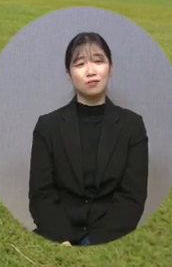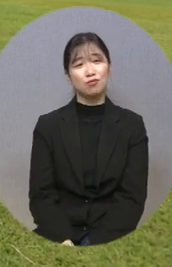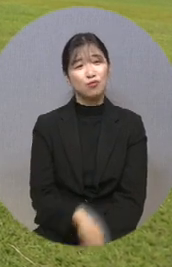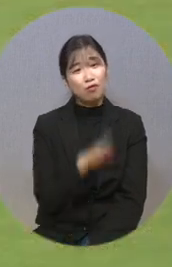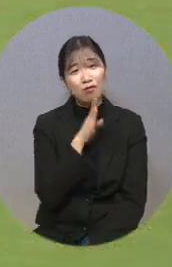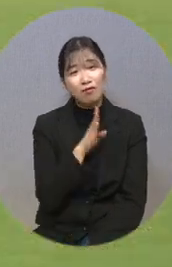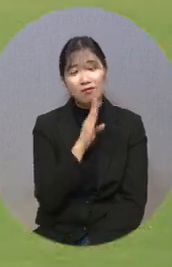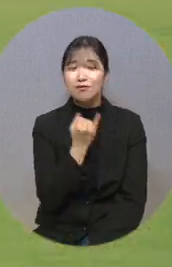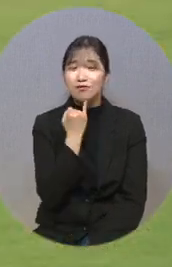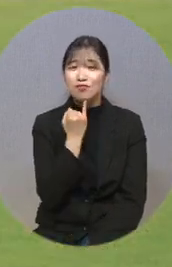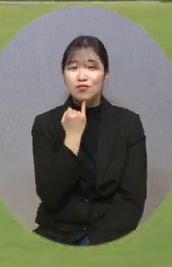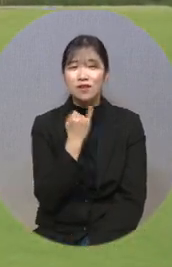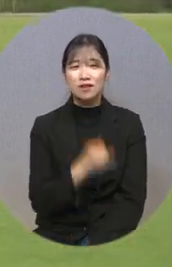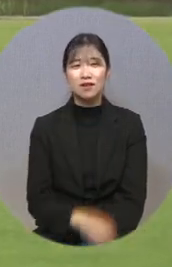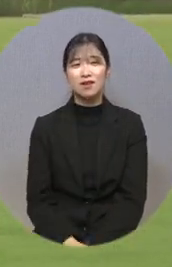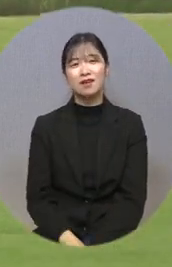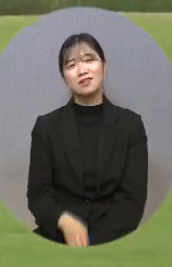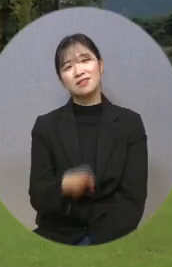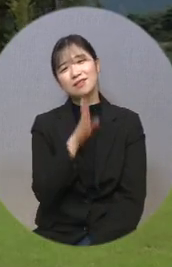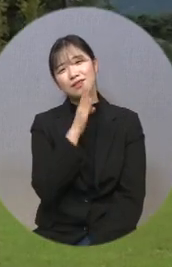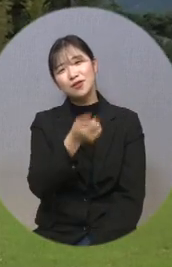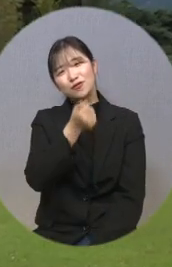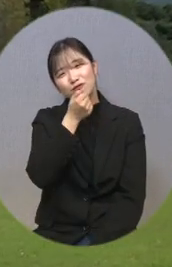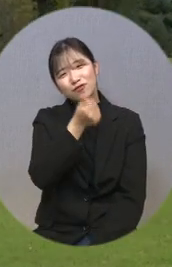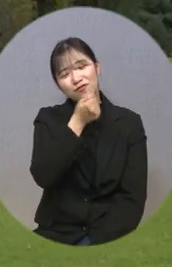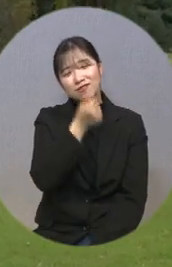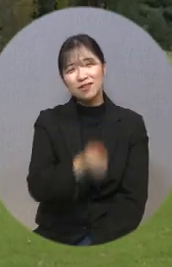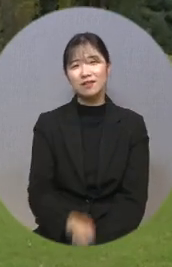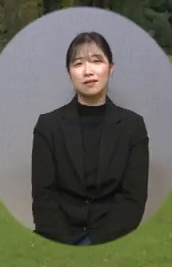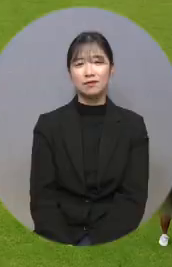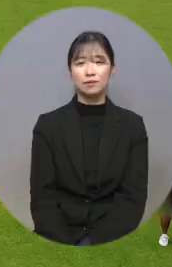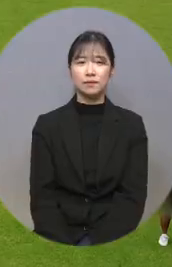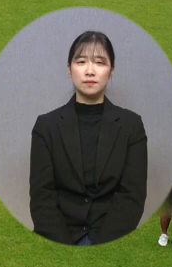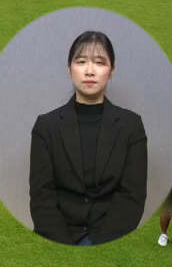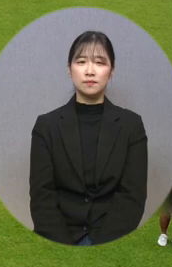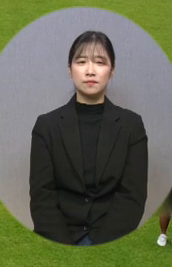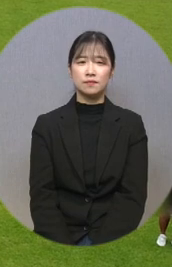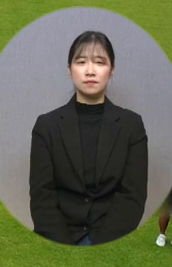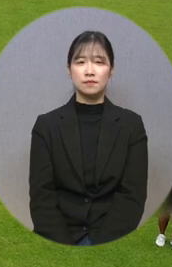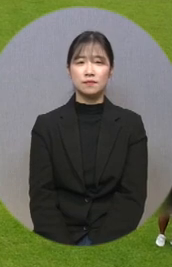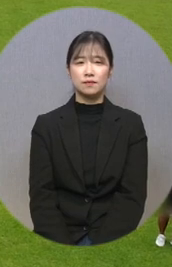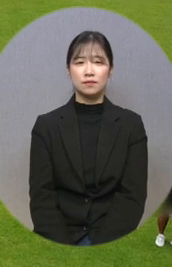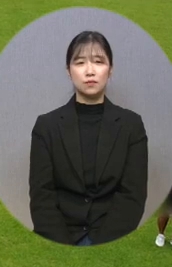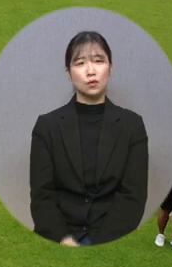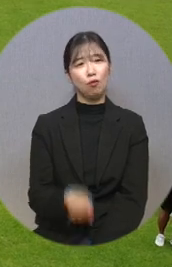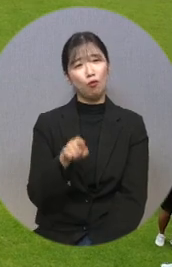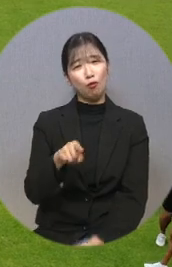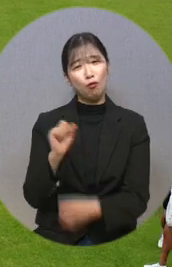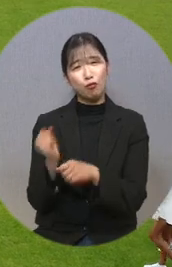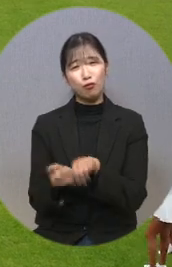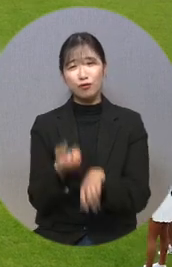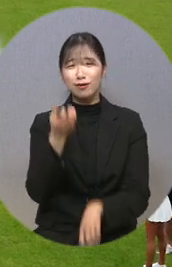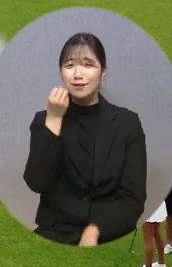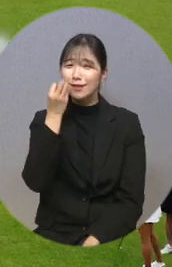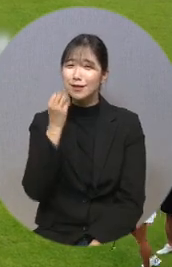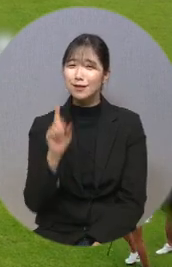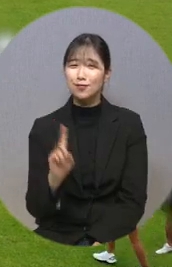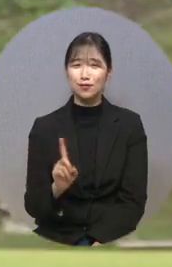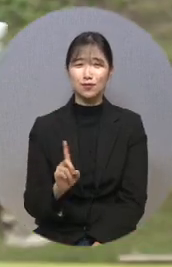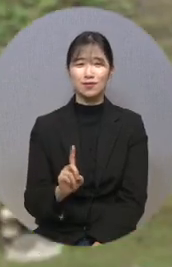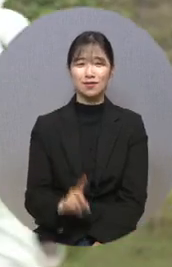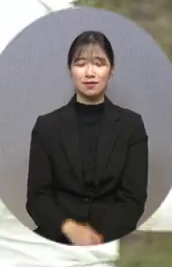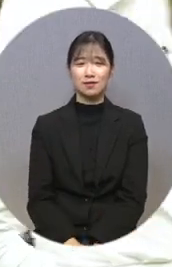다운 아니냐? 아, 나 너무 웃기다 야. 뭐 하는 거야? 너무 웃기다 야. 어떻게 저렇게 칠 수가 있지? 오빠! 뭐 하는